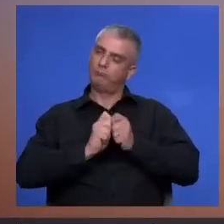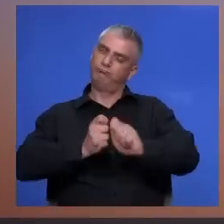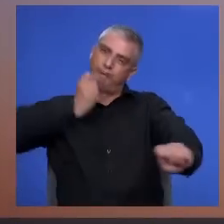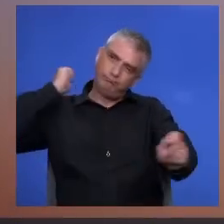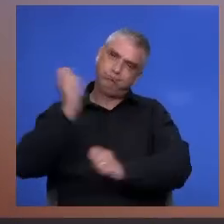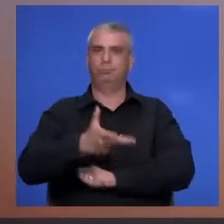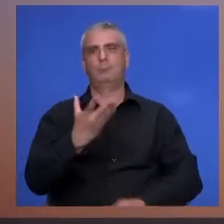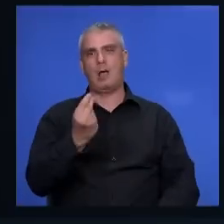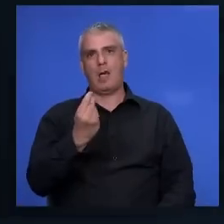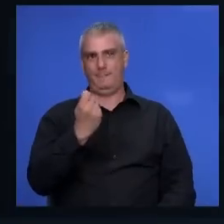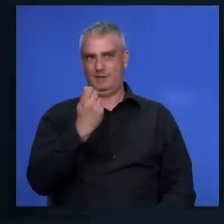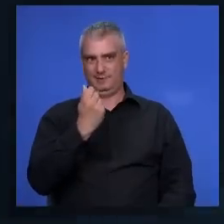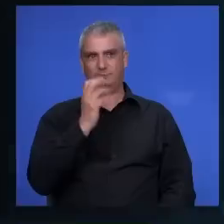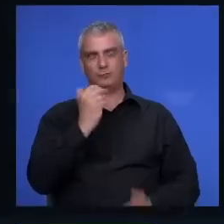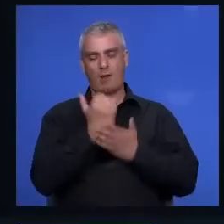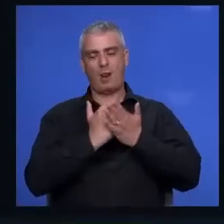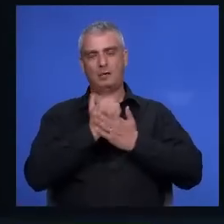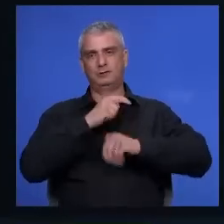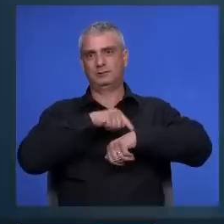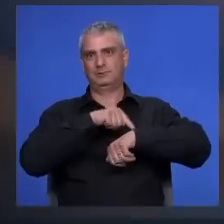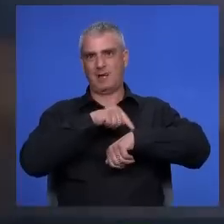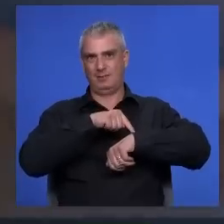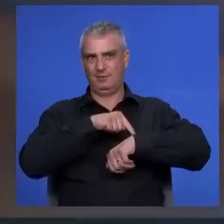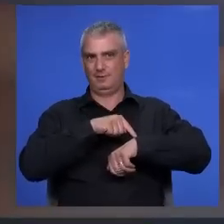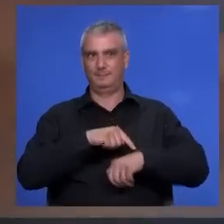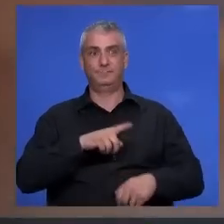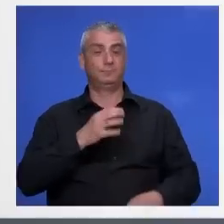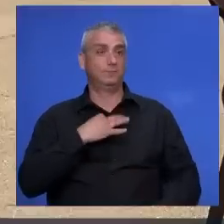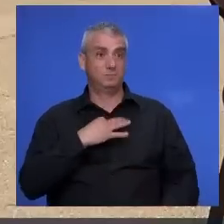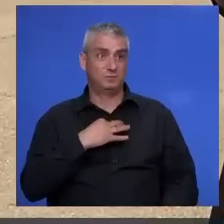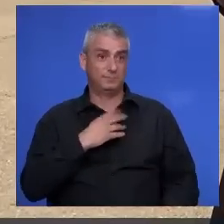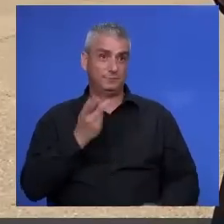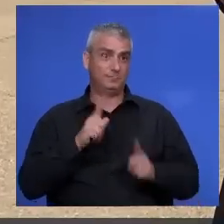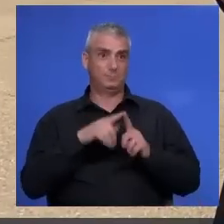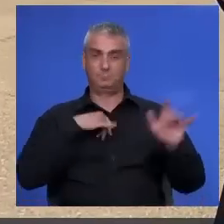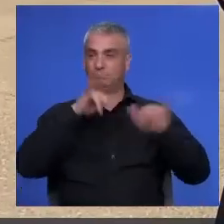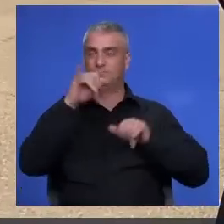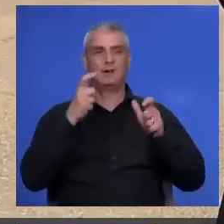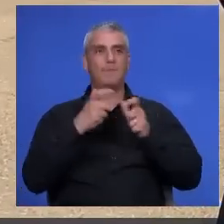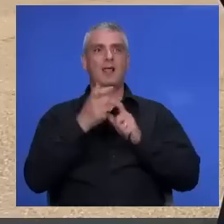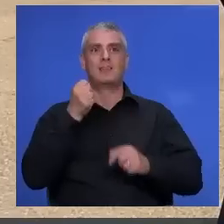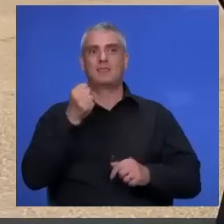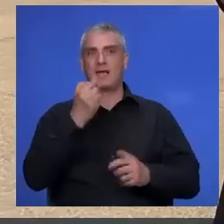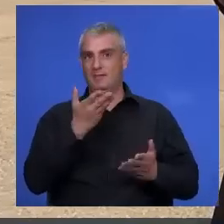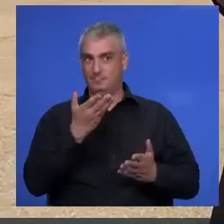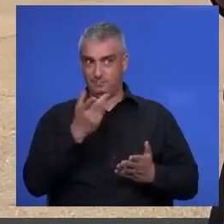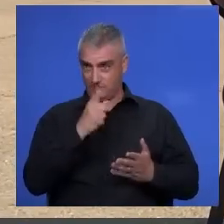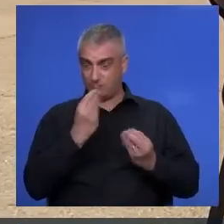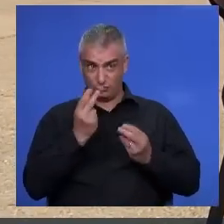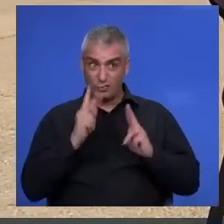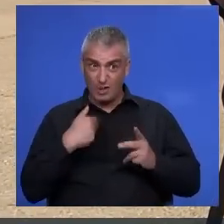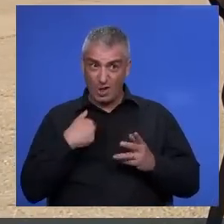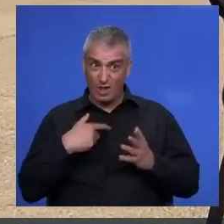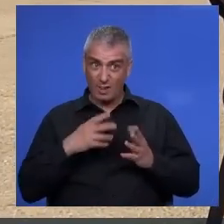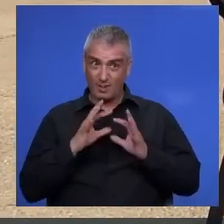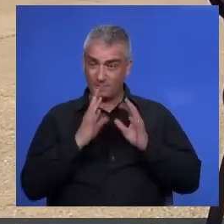לשלם, והרבה, כדי לחסוך את הזמן בשמיים. For me, as a person who usually flies economies, that's going to be something that I can do when